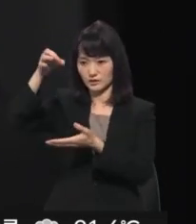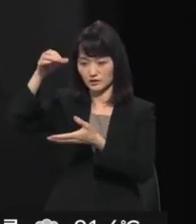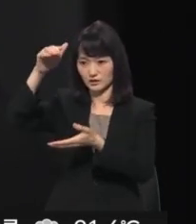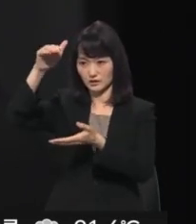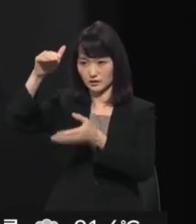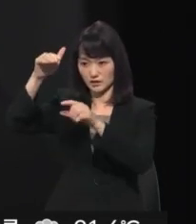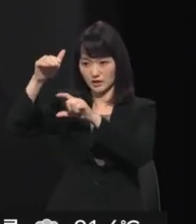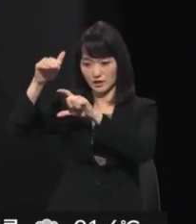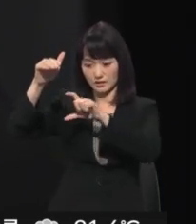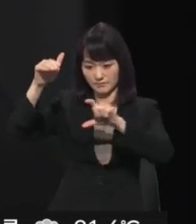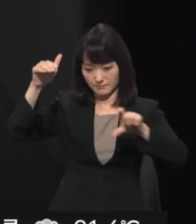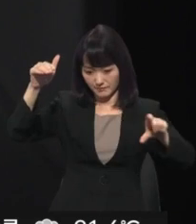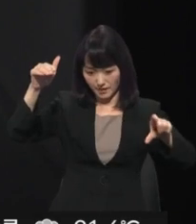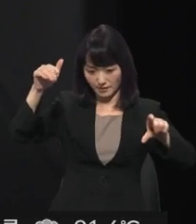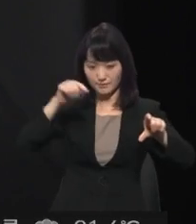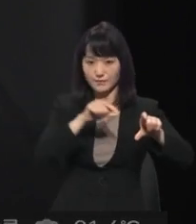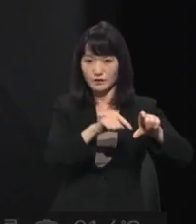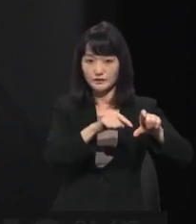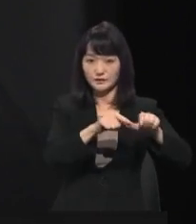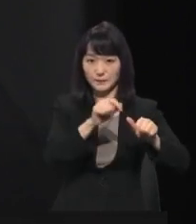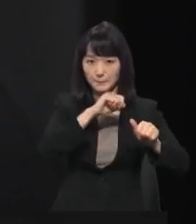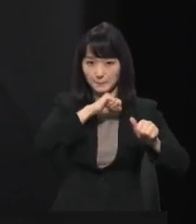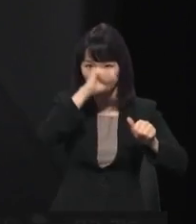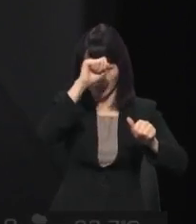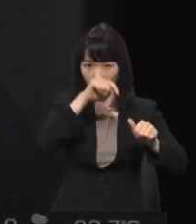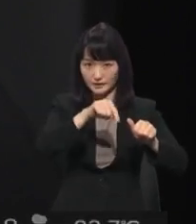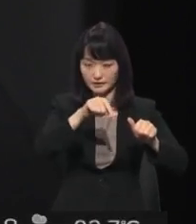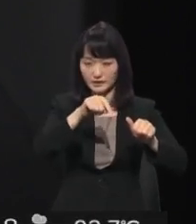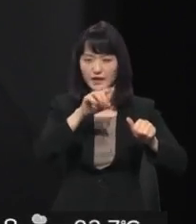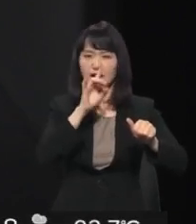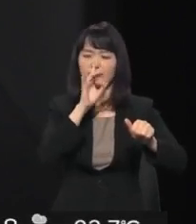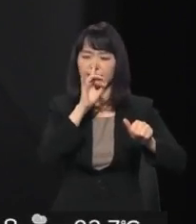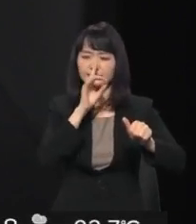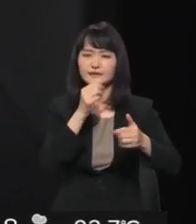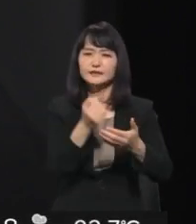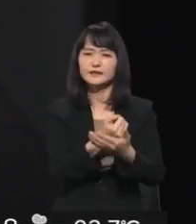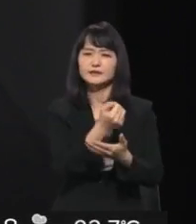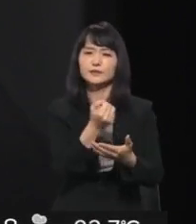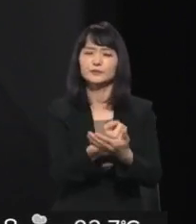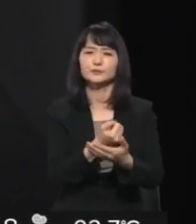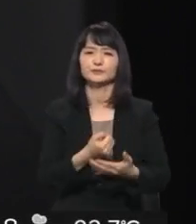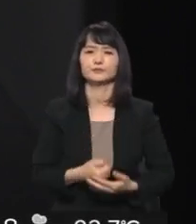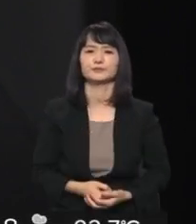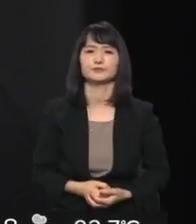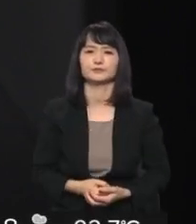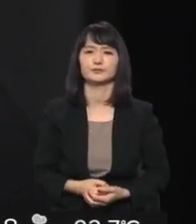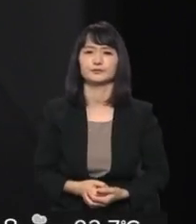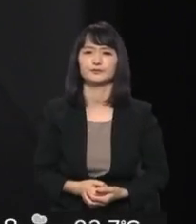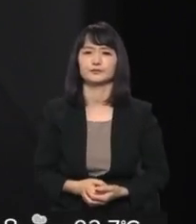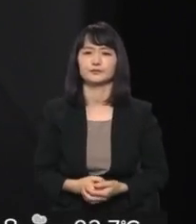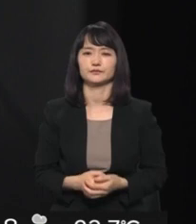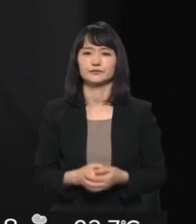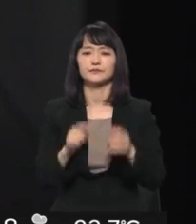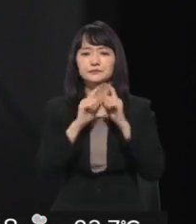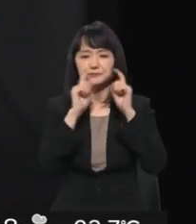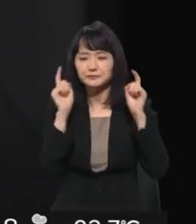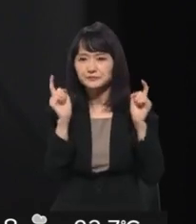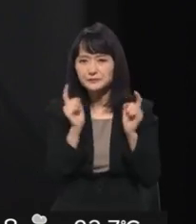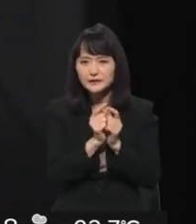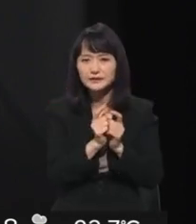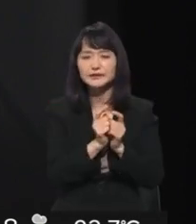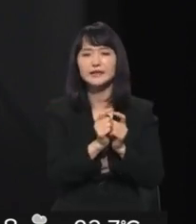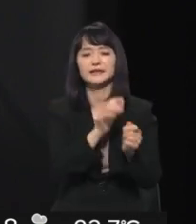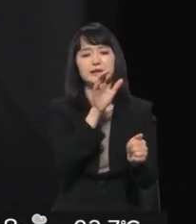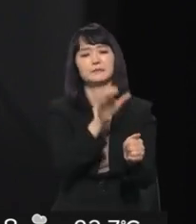가자 이런게 흔 기준들이 있는데 그런 것들이 지금 뭐 쫓아가는 부분들이 아쉬운 거 특히나 어 자꾸 이제 민간에게 맡긴다 기업 하게